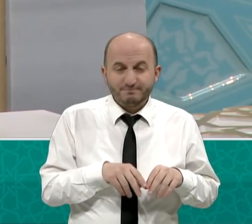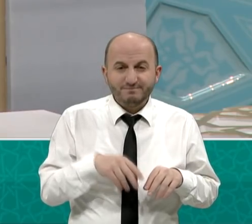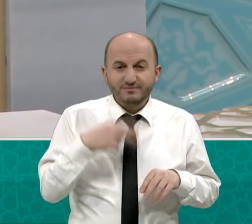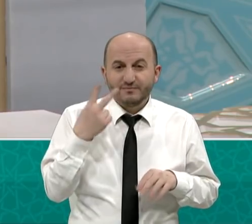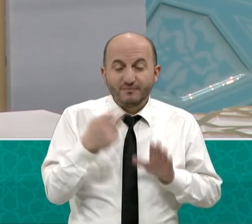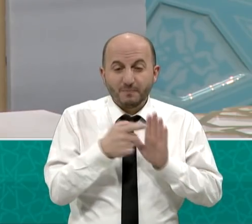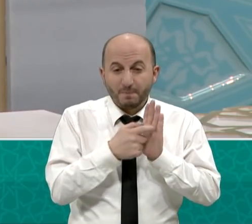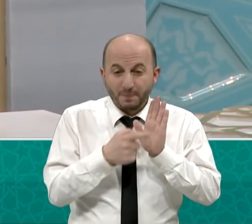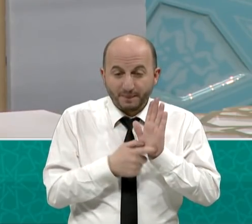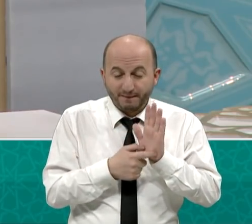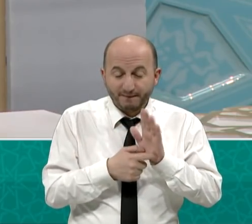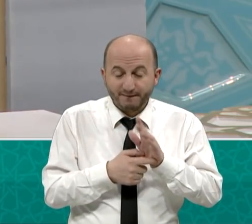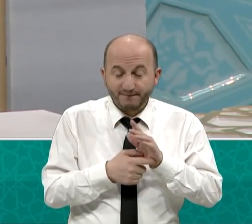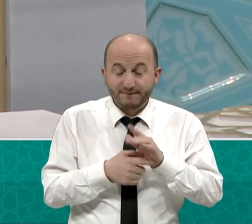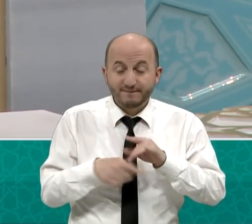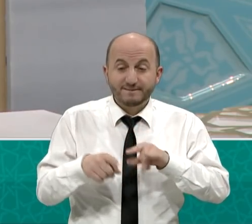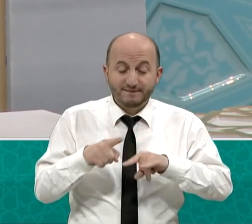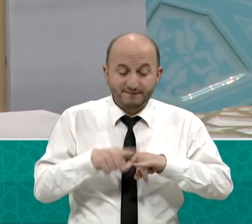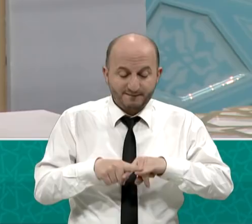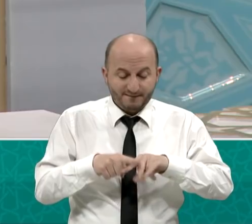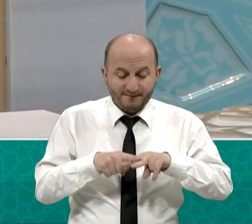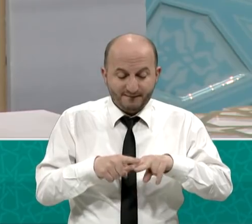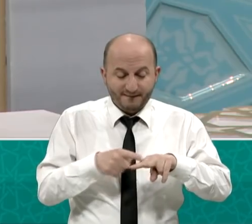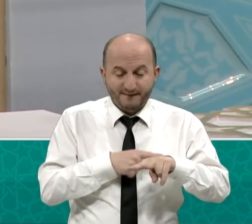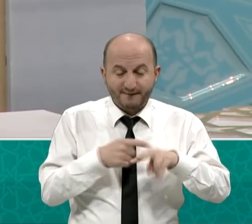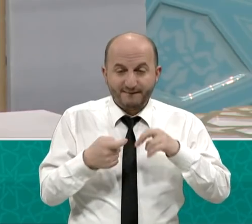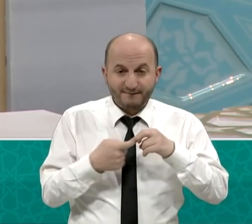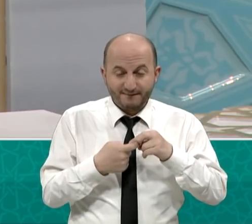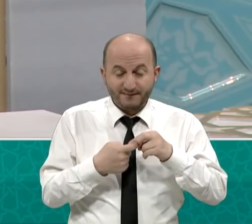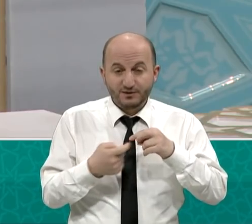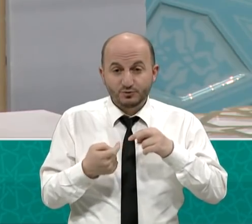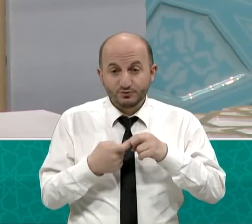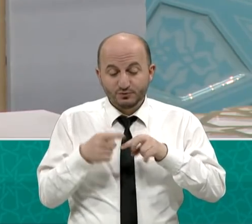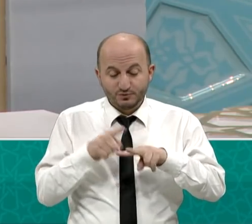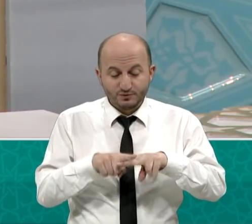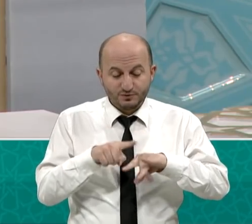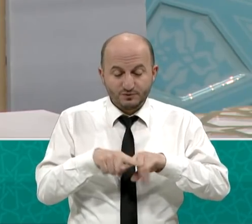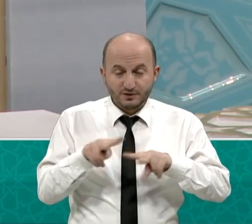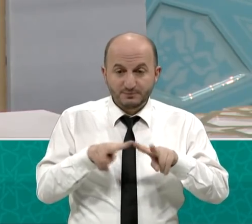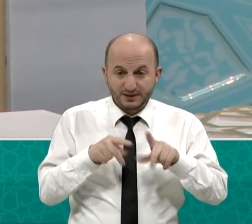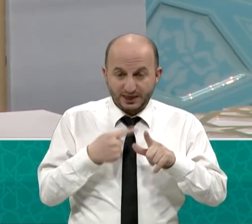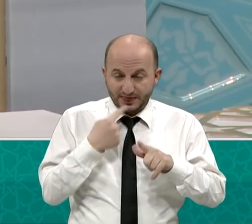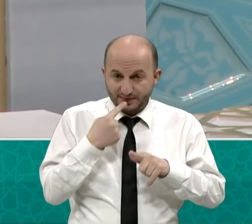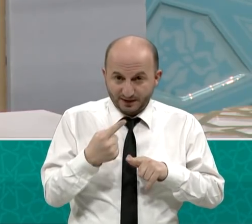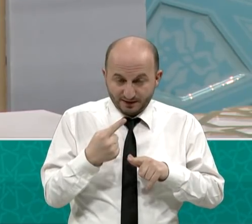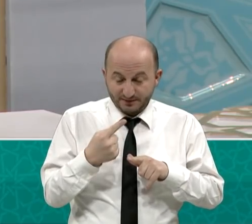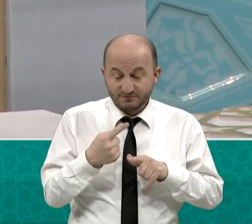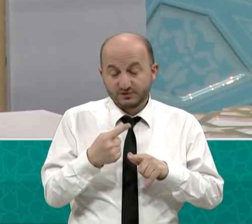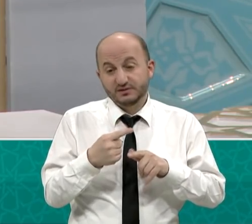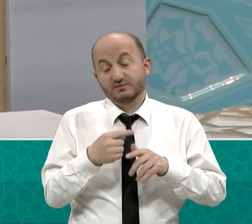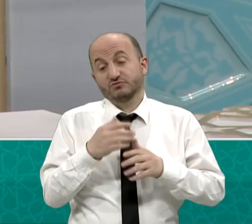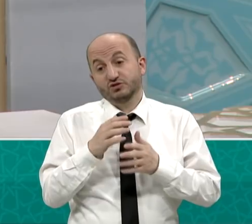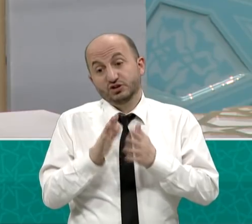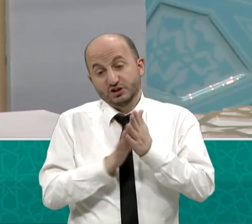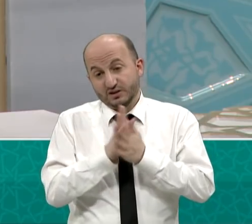2 ayette de Hayrur Rahimin diye, merhamet edenlerin en hayırlısı ifadesiyle onlara işaret